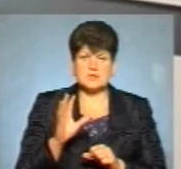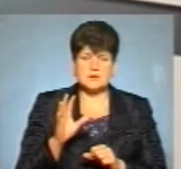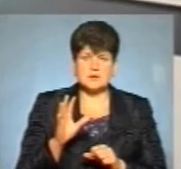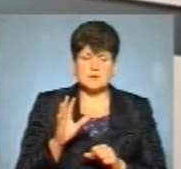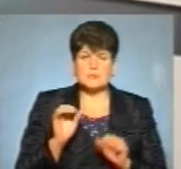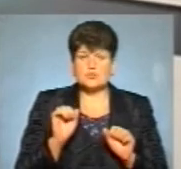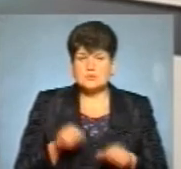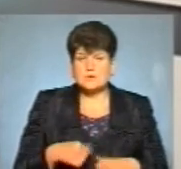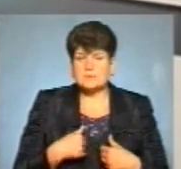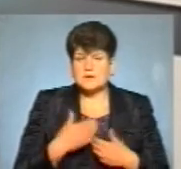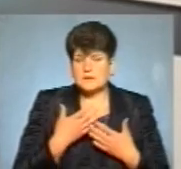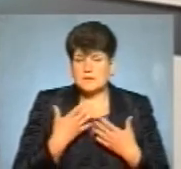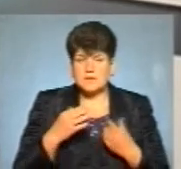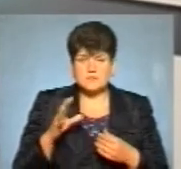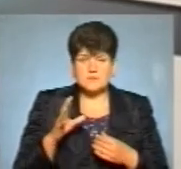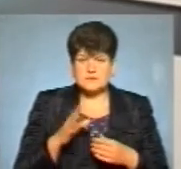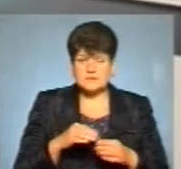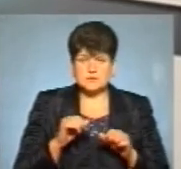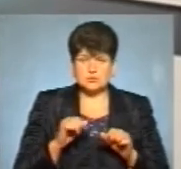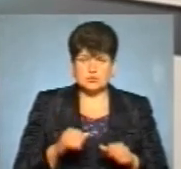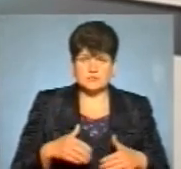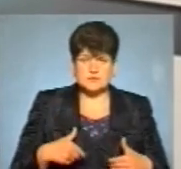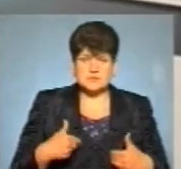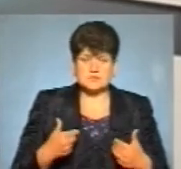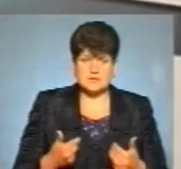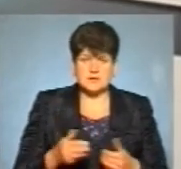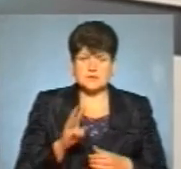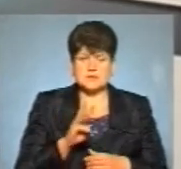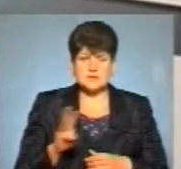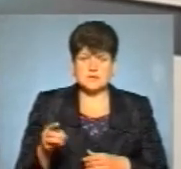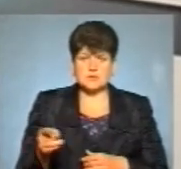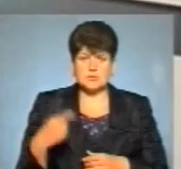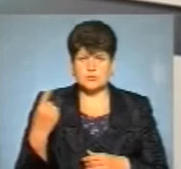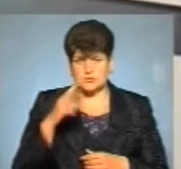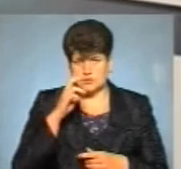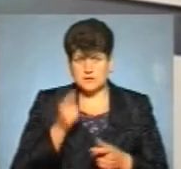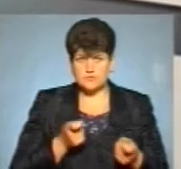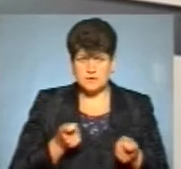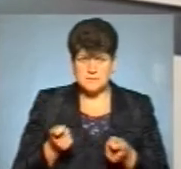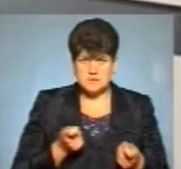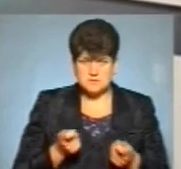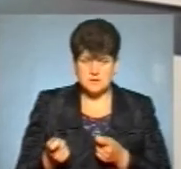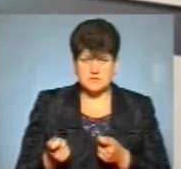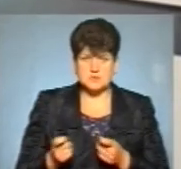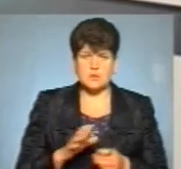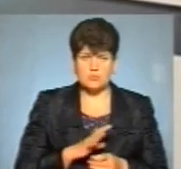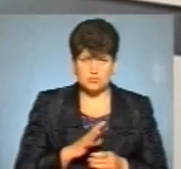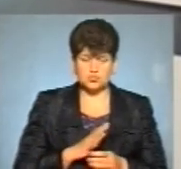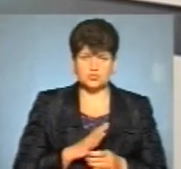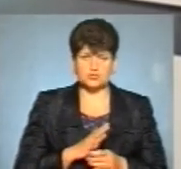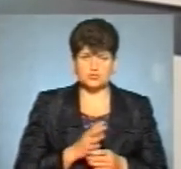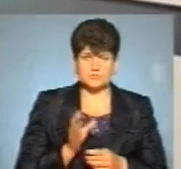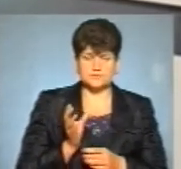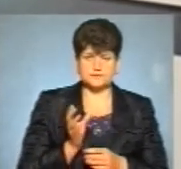ми не маємо на всі канали можливості звернення, але на сайті Тернопільської обласної державної адміністрації було